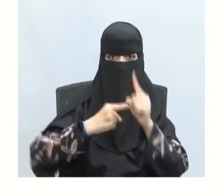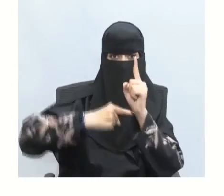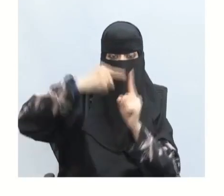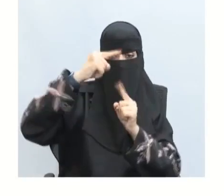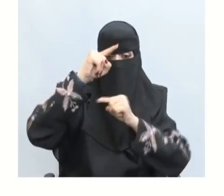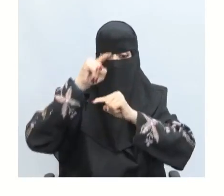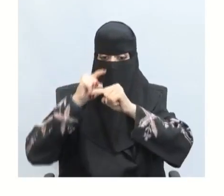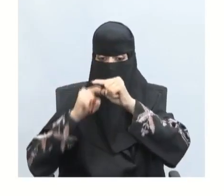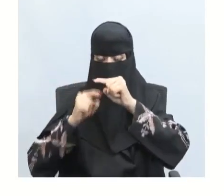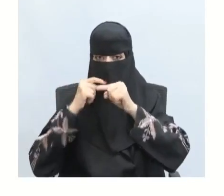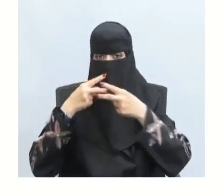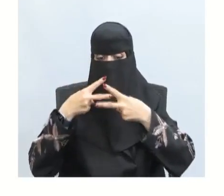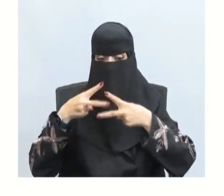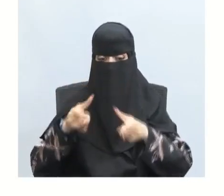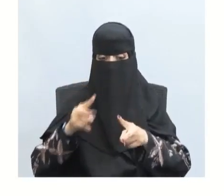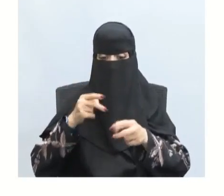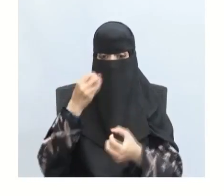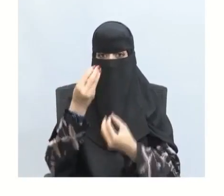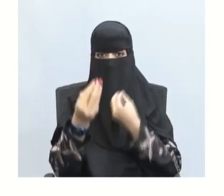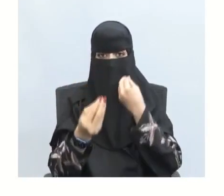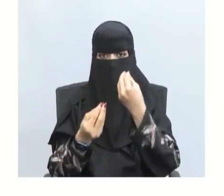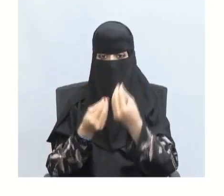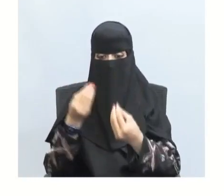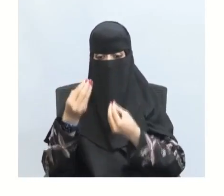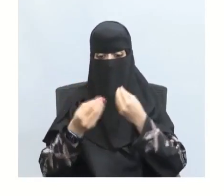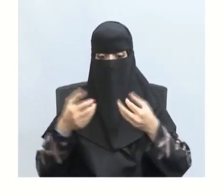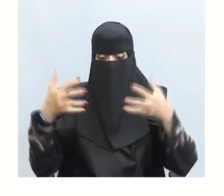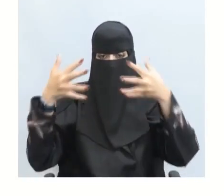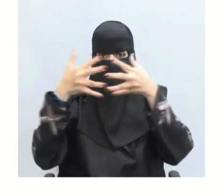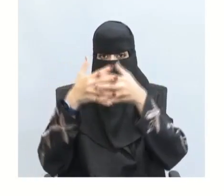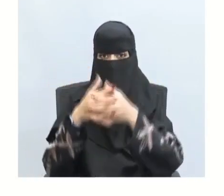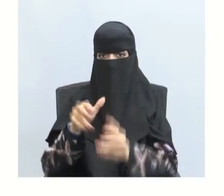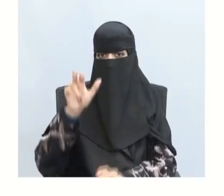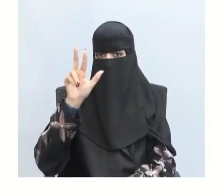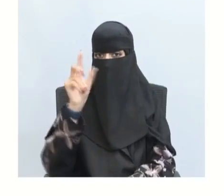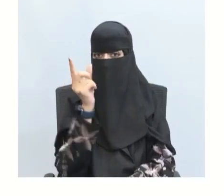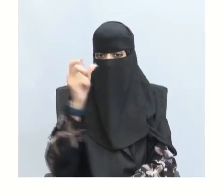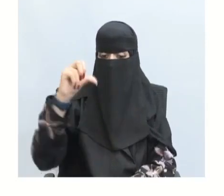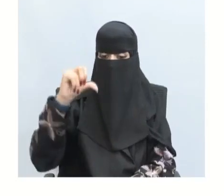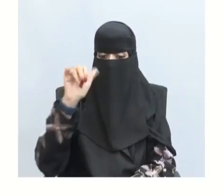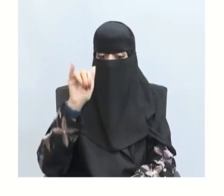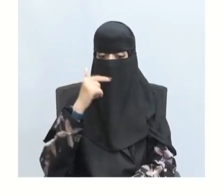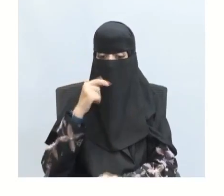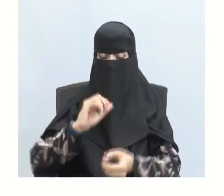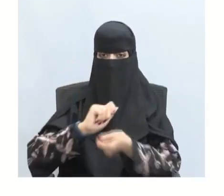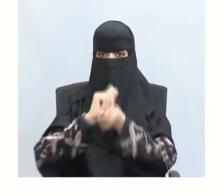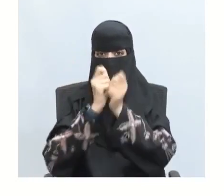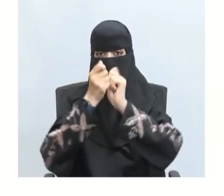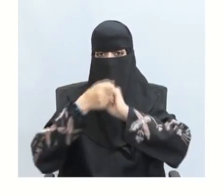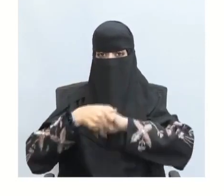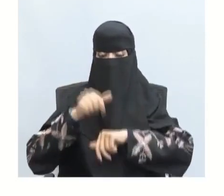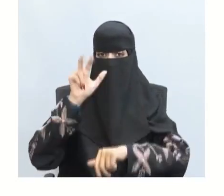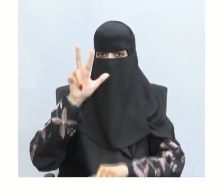درجه مئويه تبدا تفاعلات الاندماج النووي